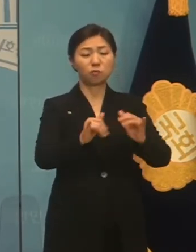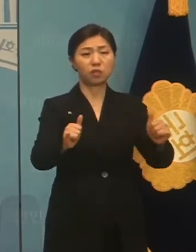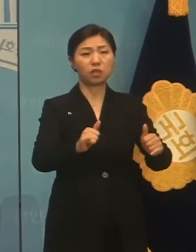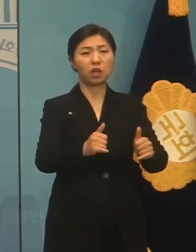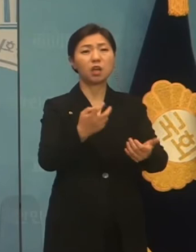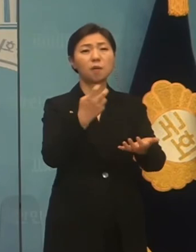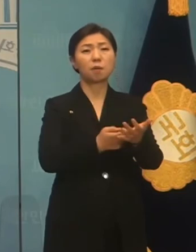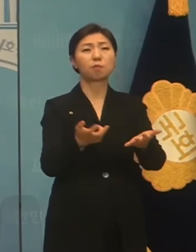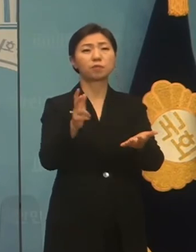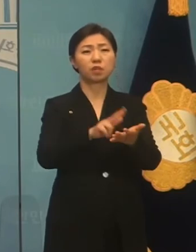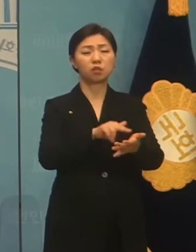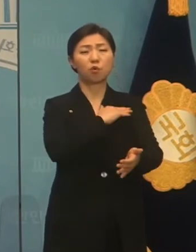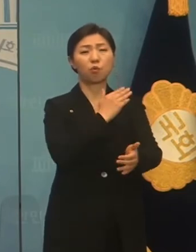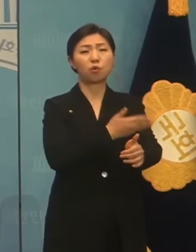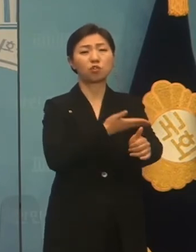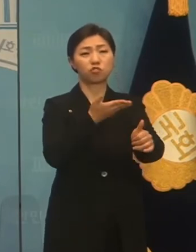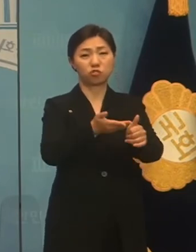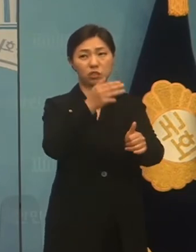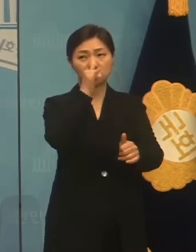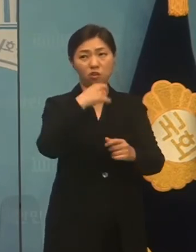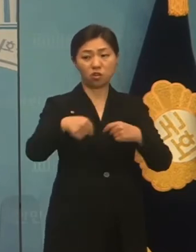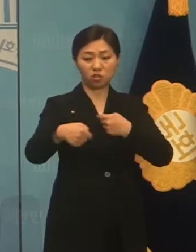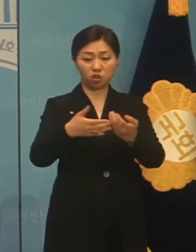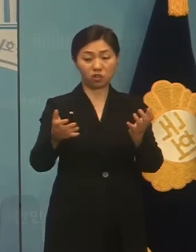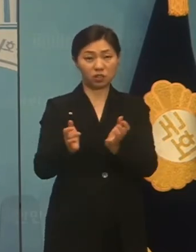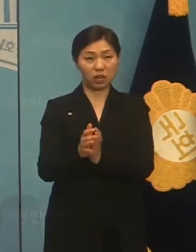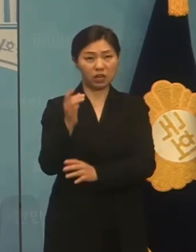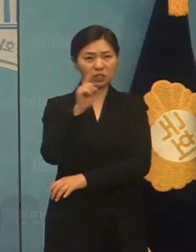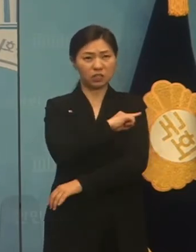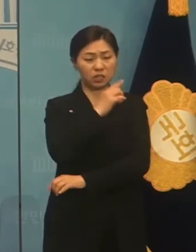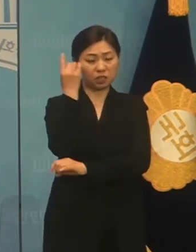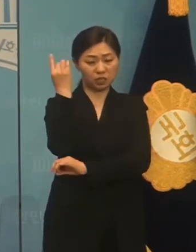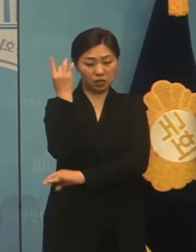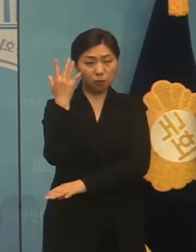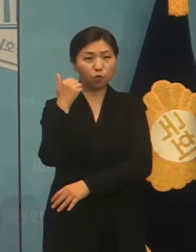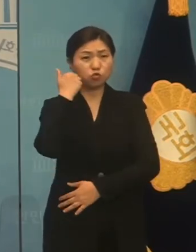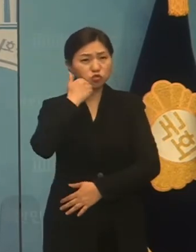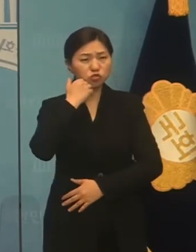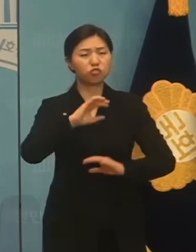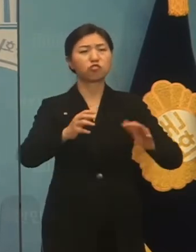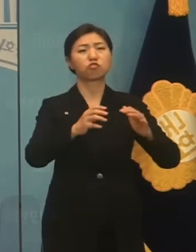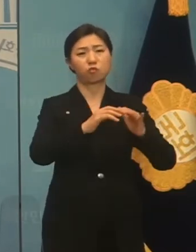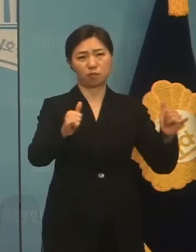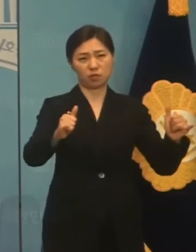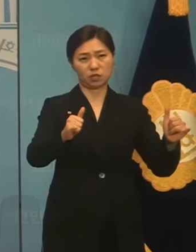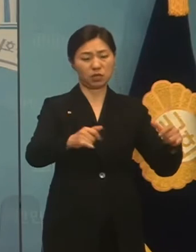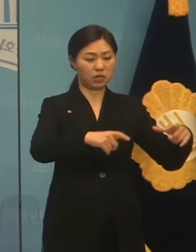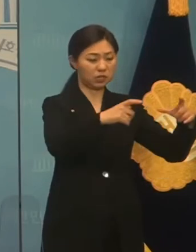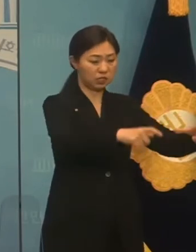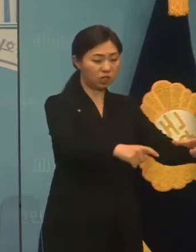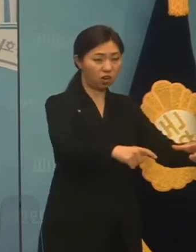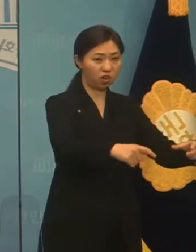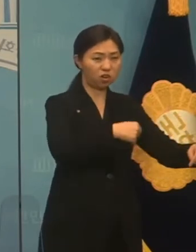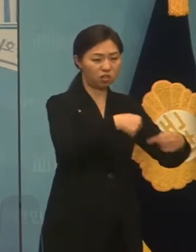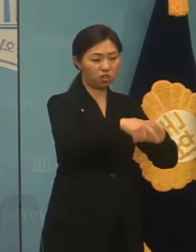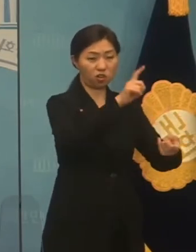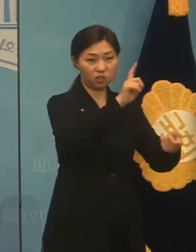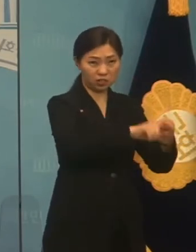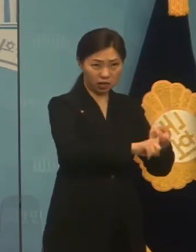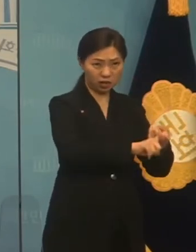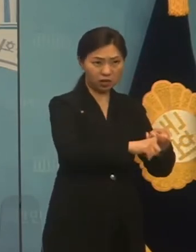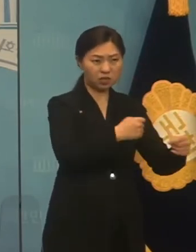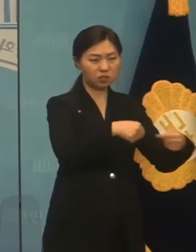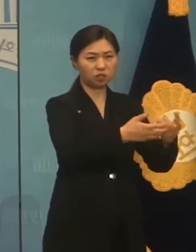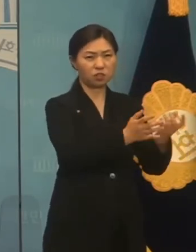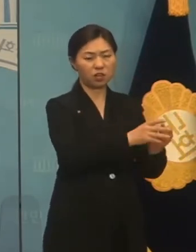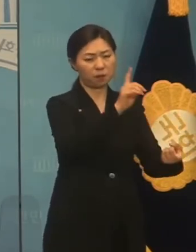정당의 조직 기반은 국민이 탈이념, 탈지역, 탈진영,